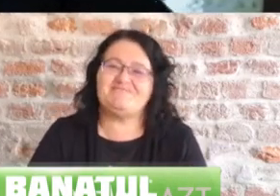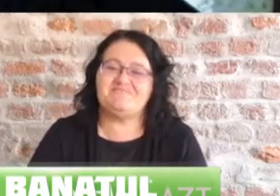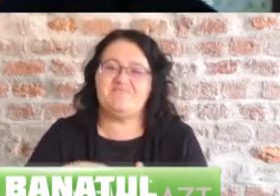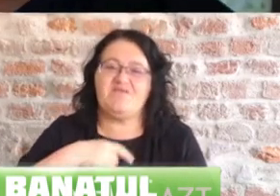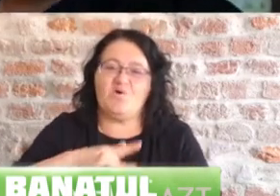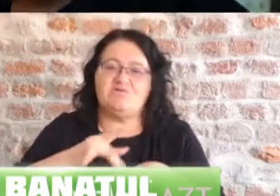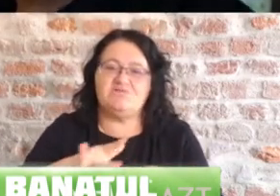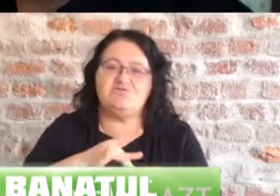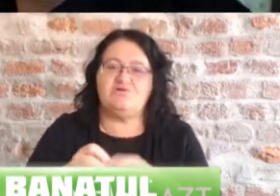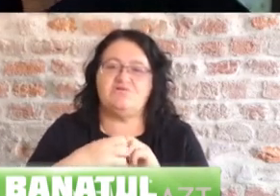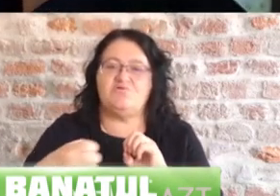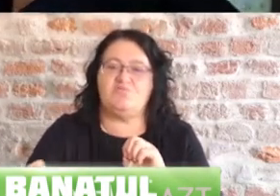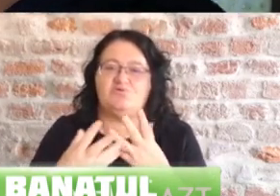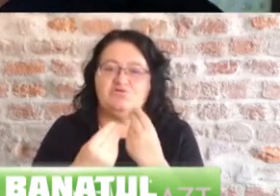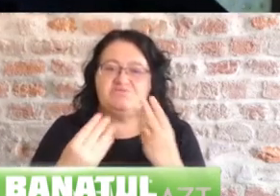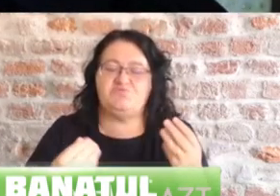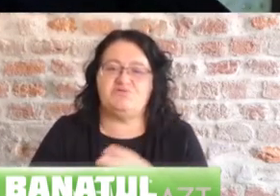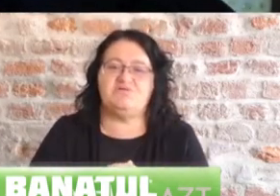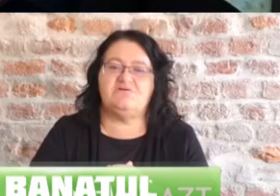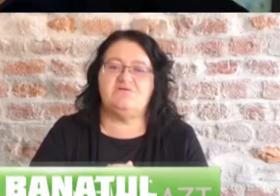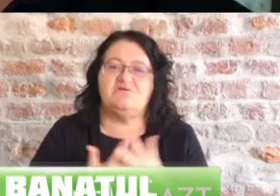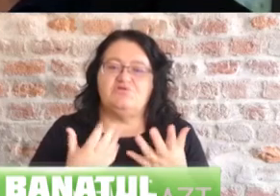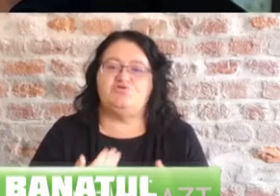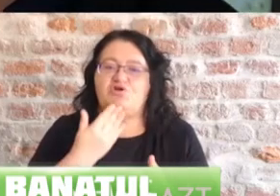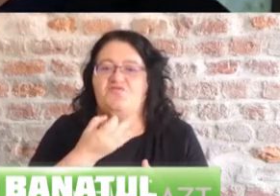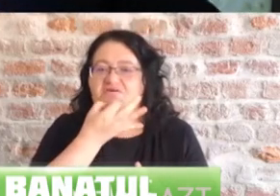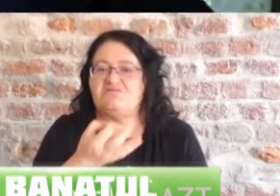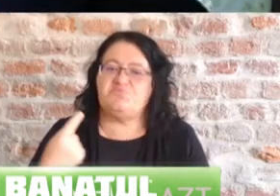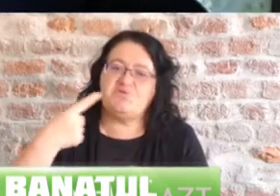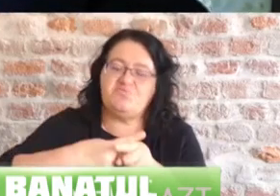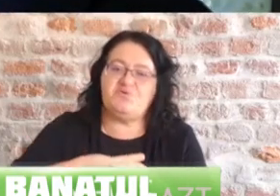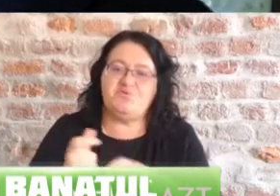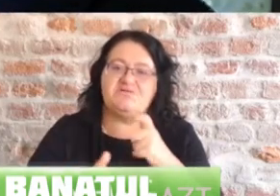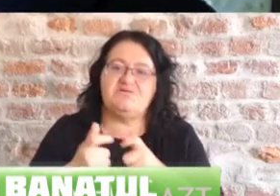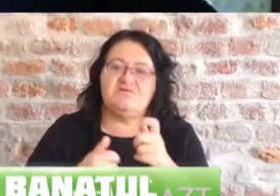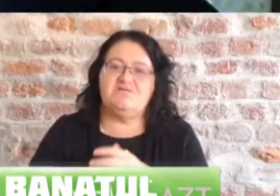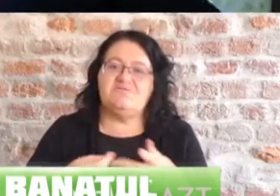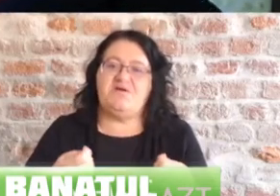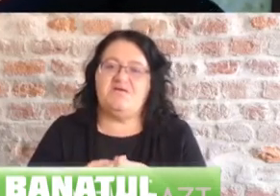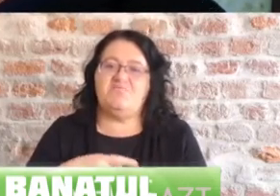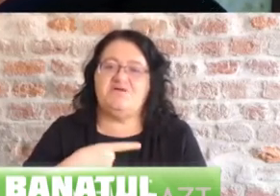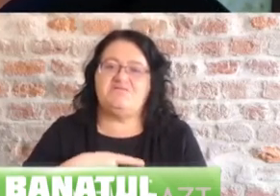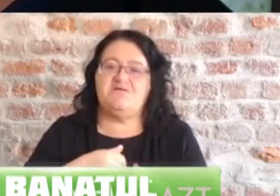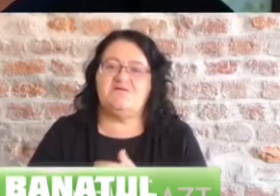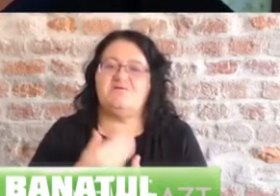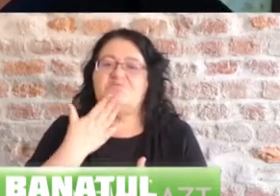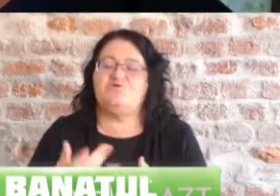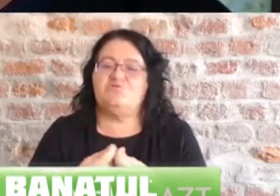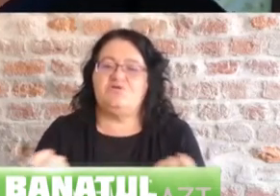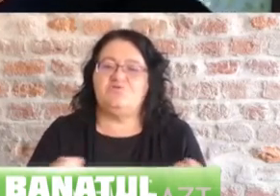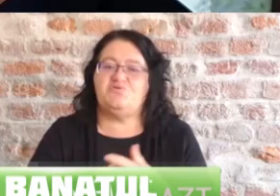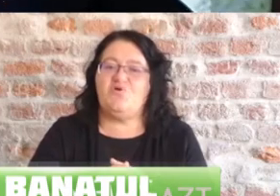Eu o să încerc să nu mă lungesc foarte mult. Ce aș avea de adăugat pe partea de echipă e că, încă o dată, mulțumesc